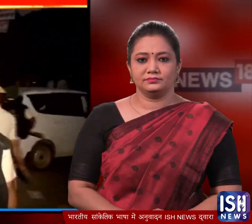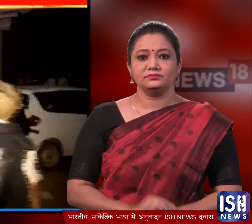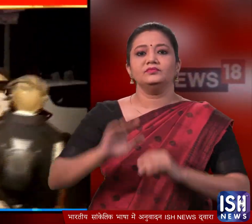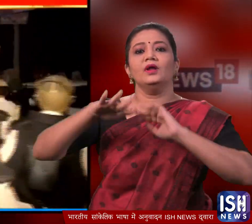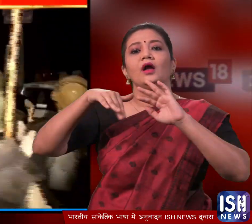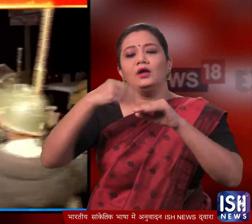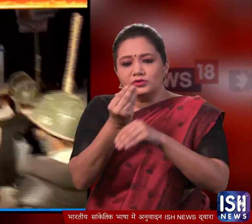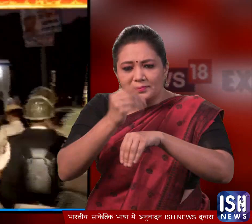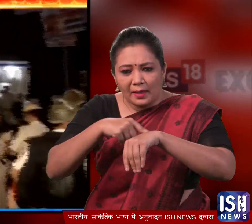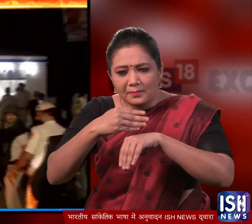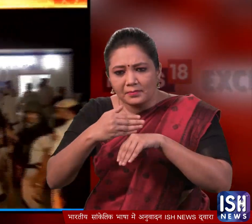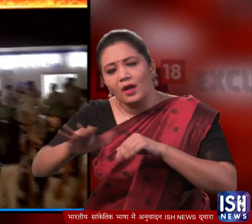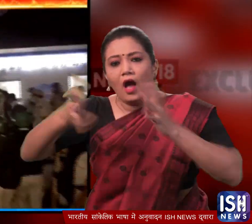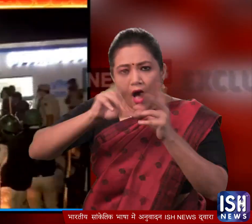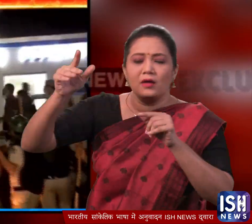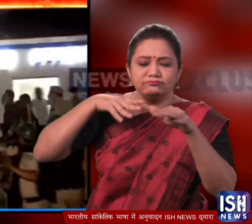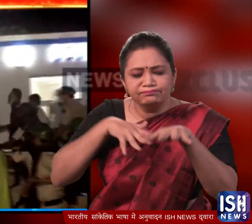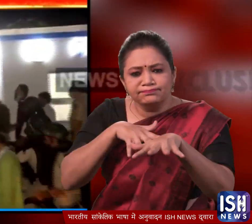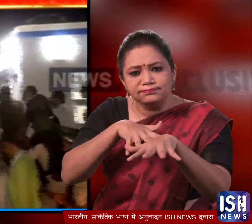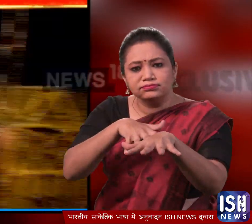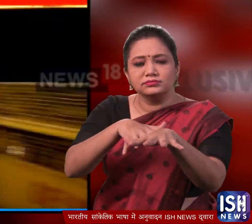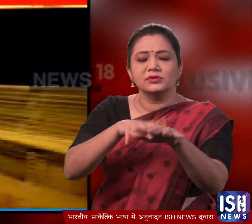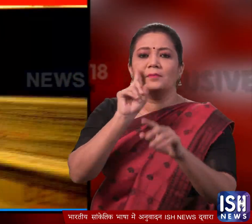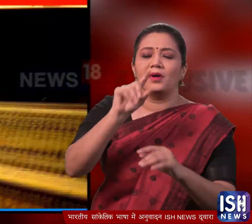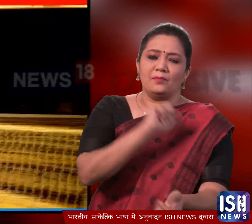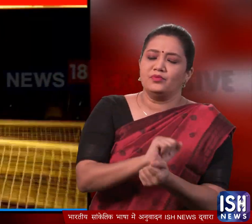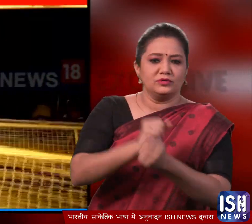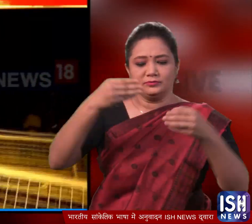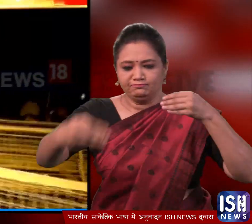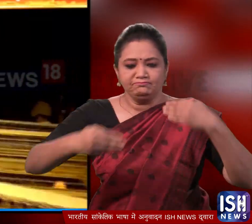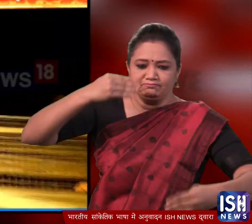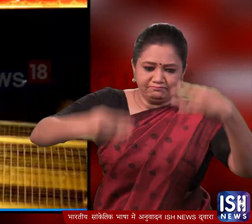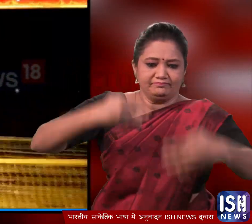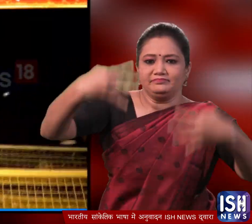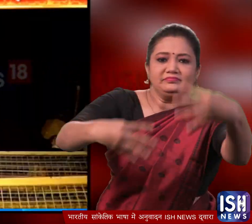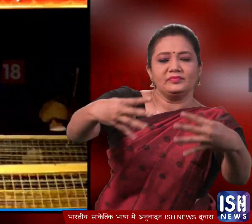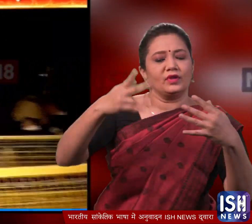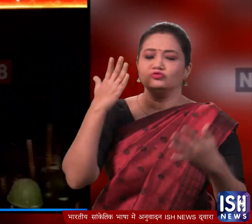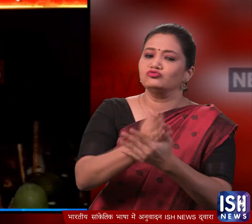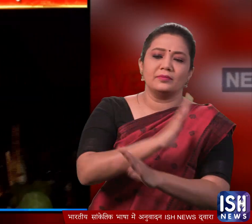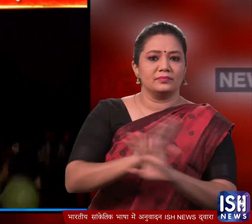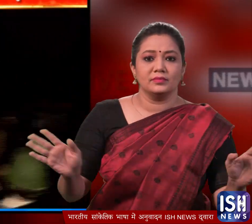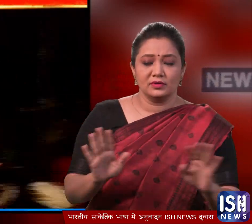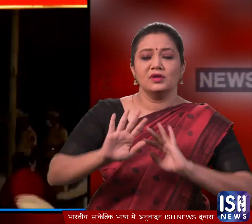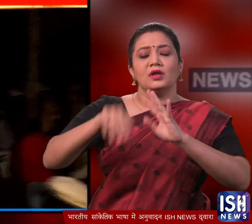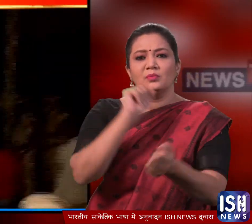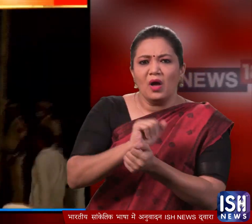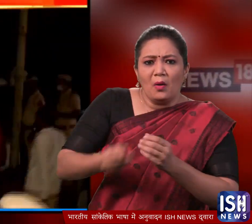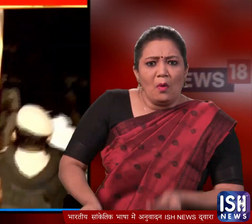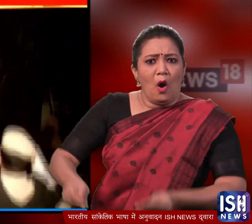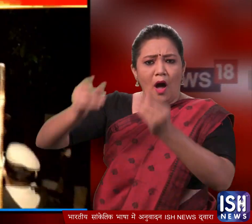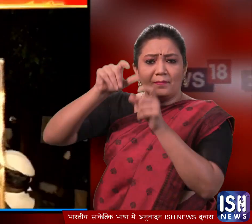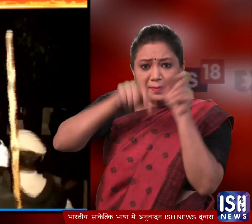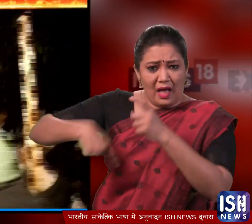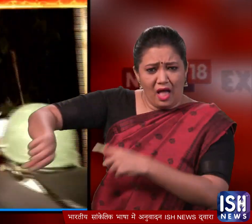हालांकि कुछ देर बाद फिर से ये लोग आगे बढ़ने की कोशिश करने लगे तो पुलिस ने बैरिकेडिंग कर रास्ते को ही बंद कर दिया, जिसके बाद ये लोग और उग्र